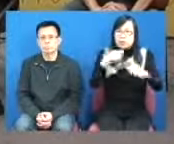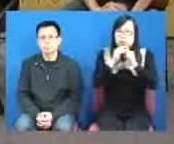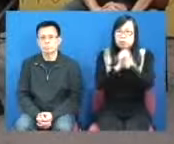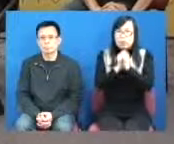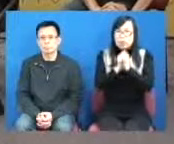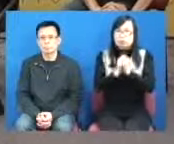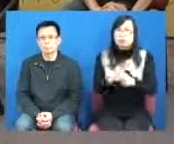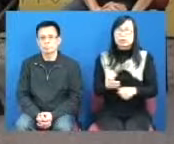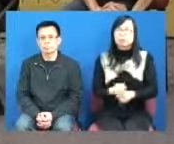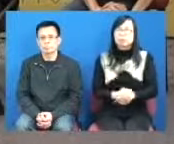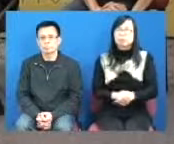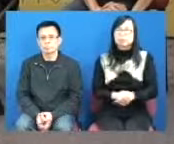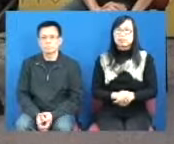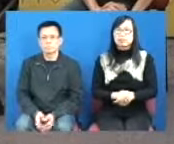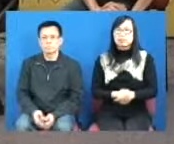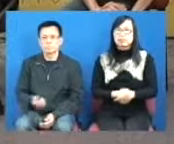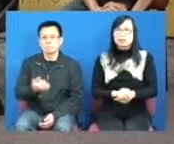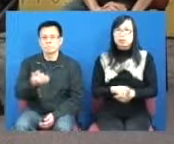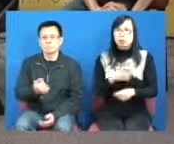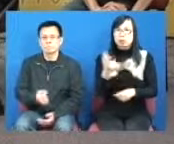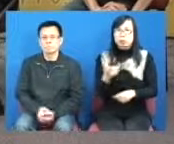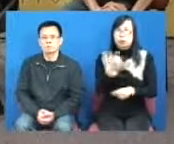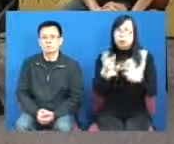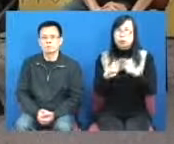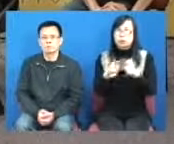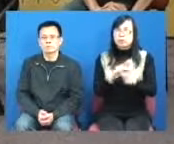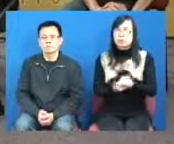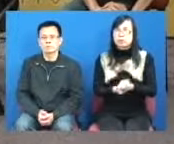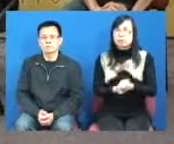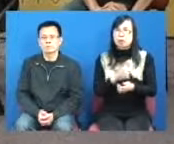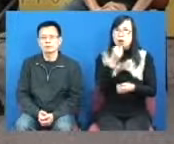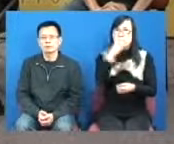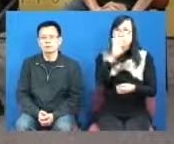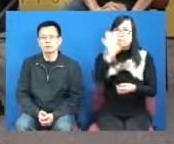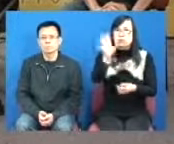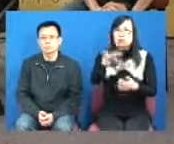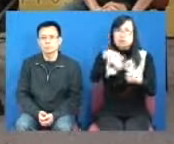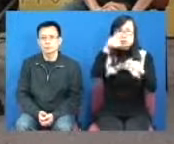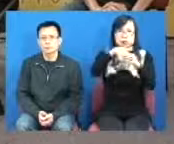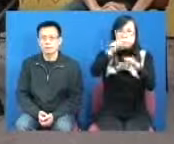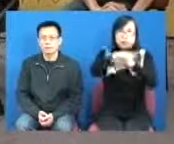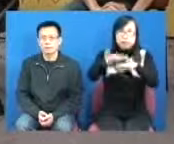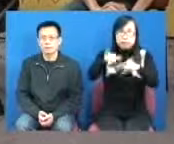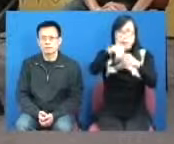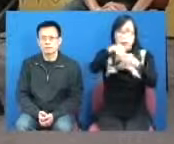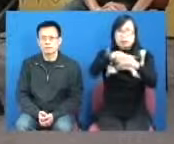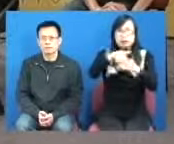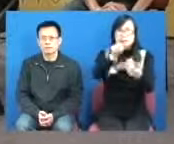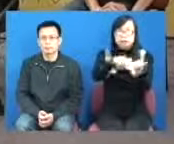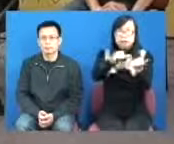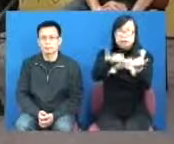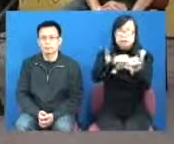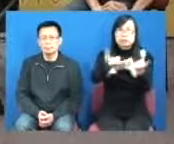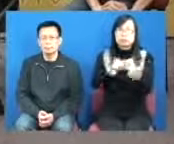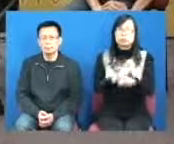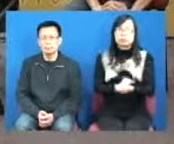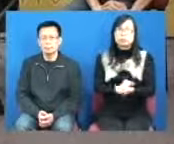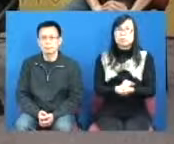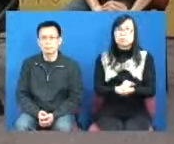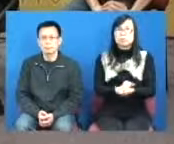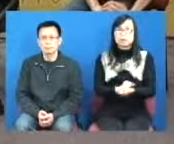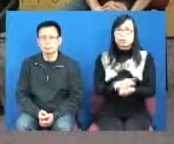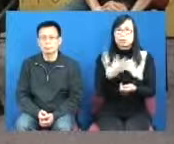就是民粹對嗎所以很多人就說香港不可以普選因為那些議員私自開這麼大